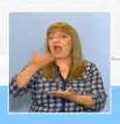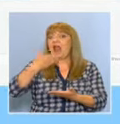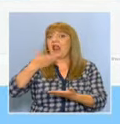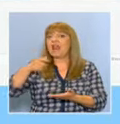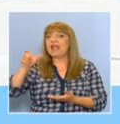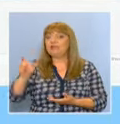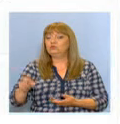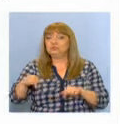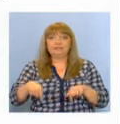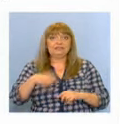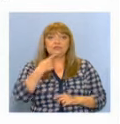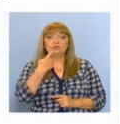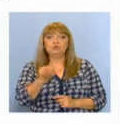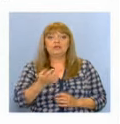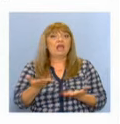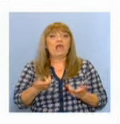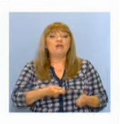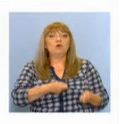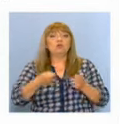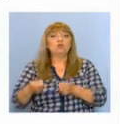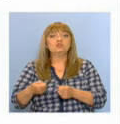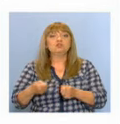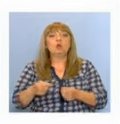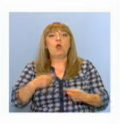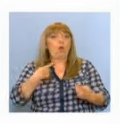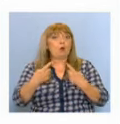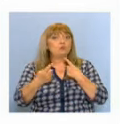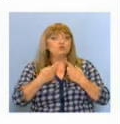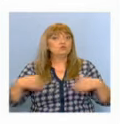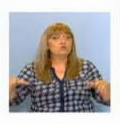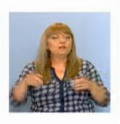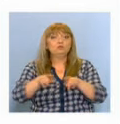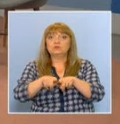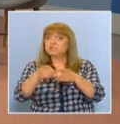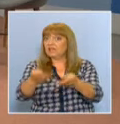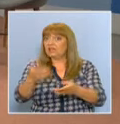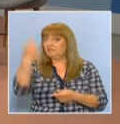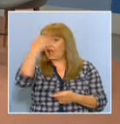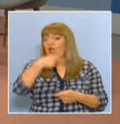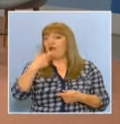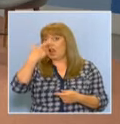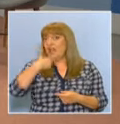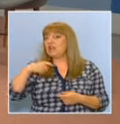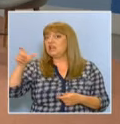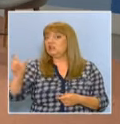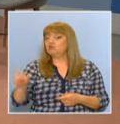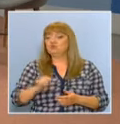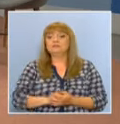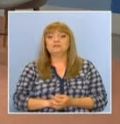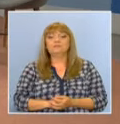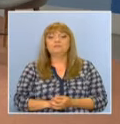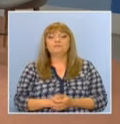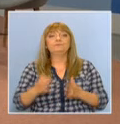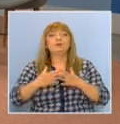година и всъщност какво носи общуването с такива личности, Александър? Много ще